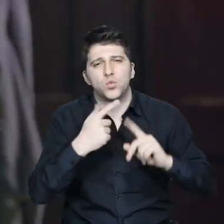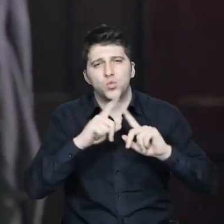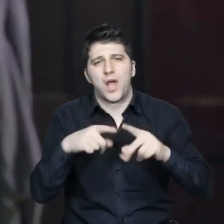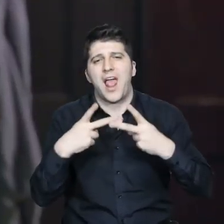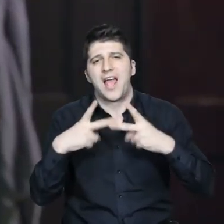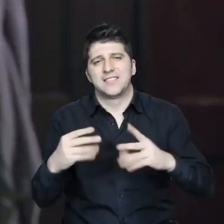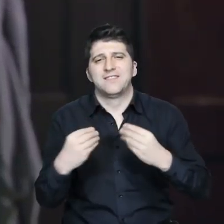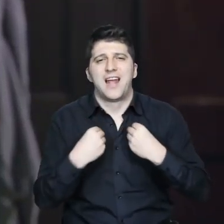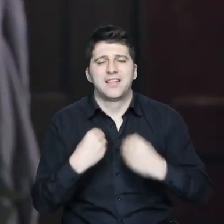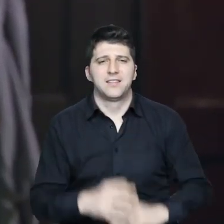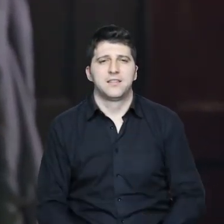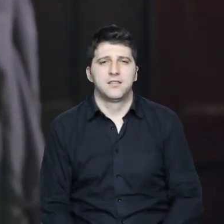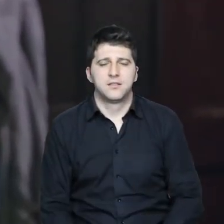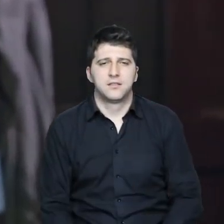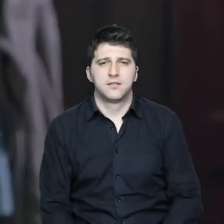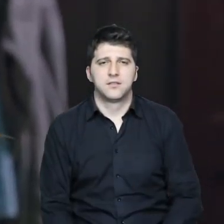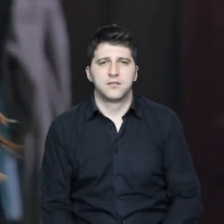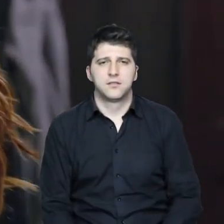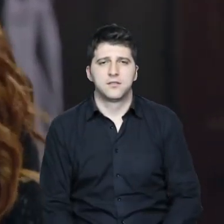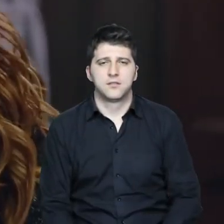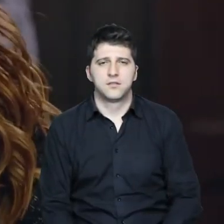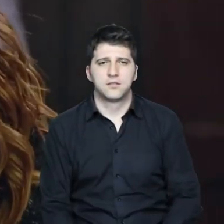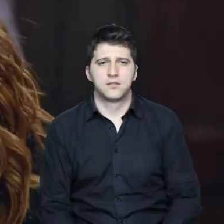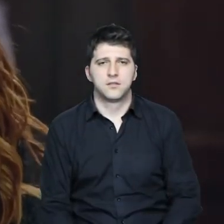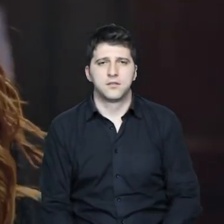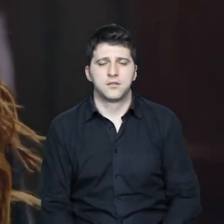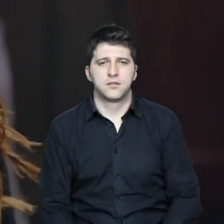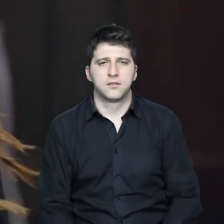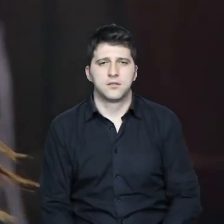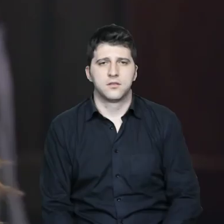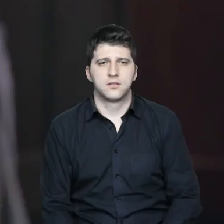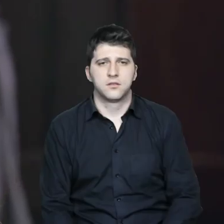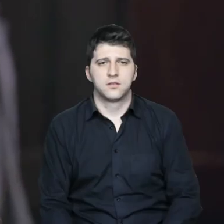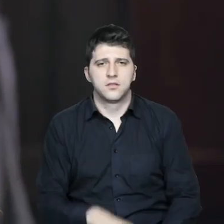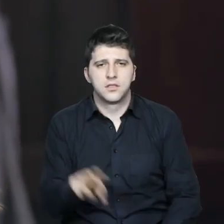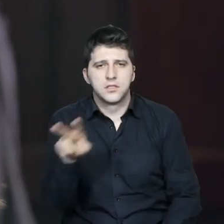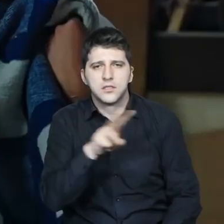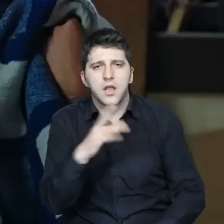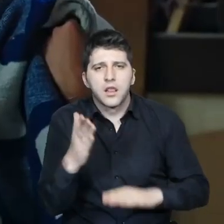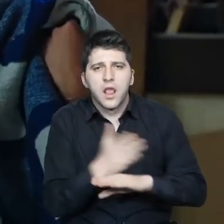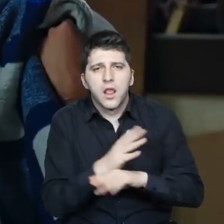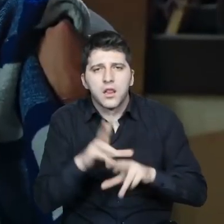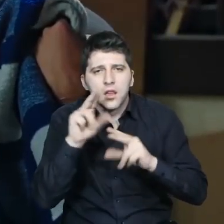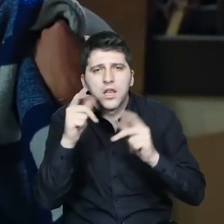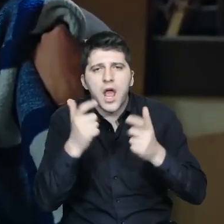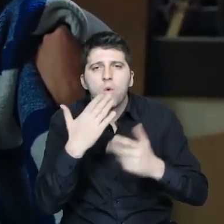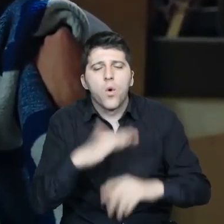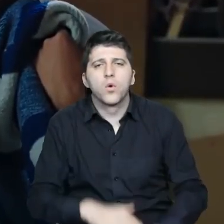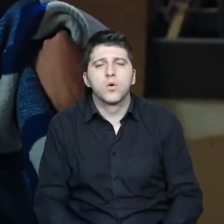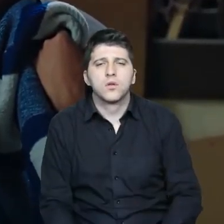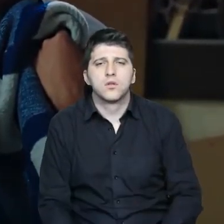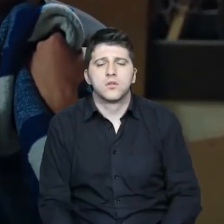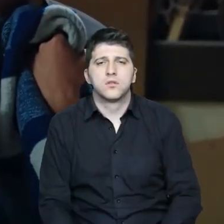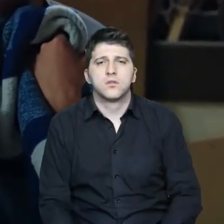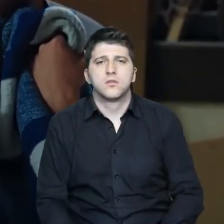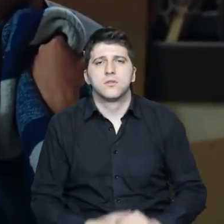dükkanını açtı da. Alev biraz daha yaklaştı. Sizin niye kalacak yeriniz yok?